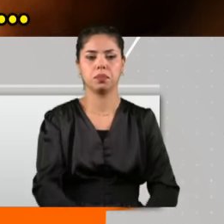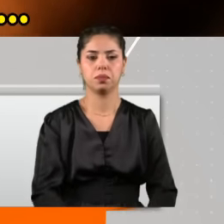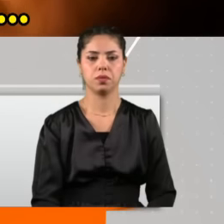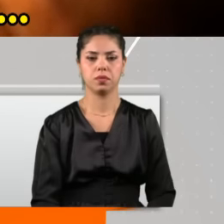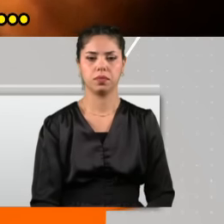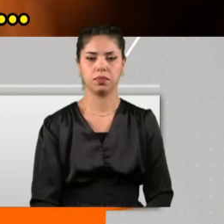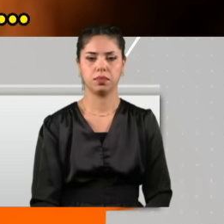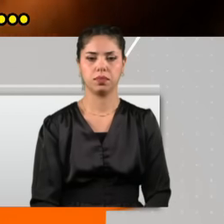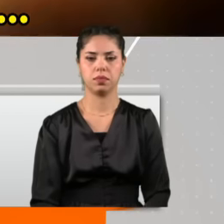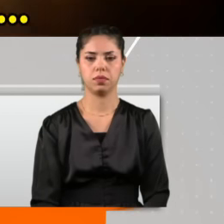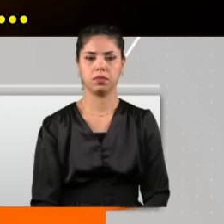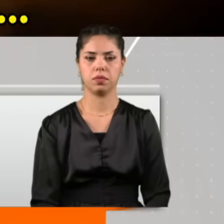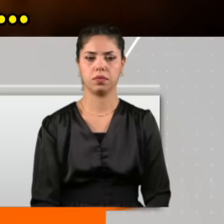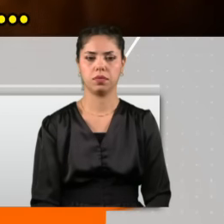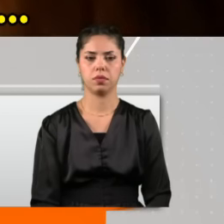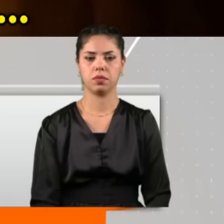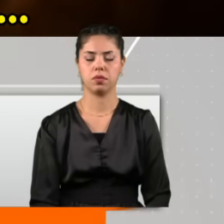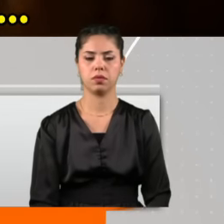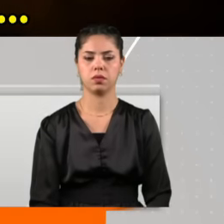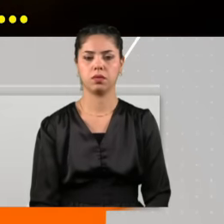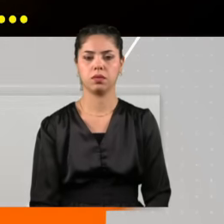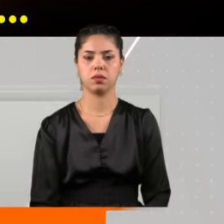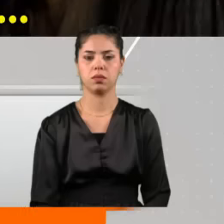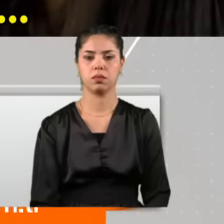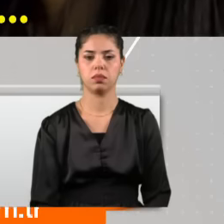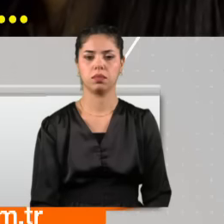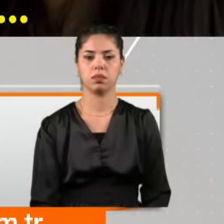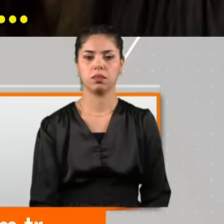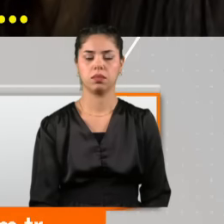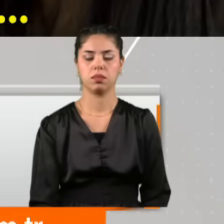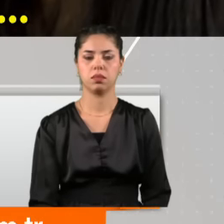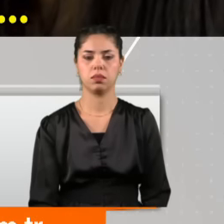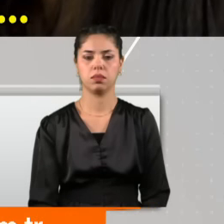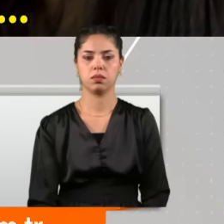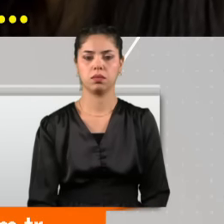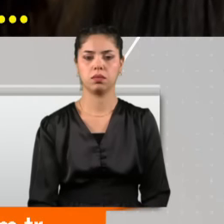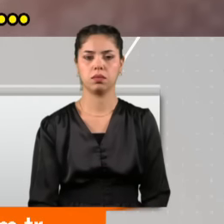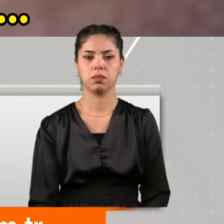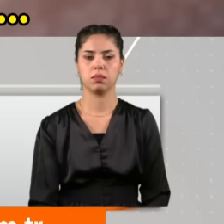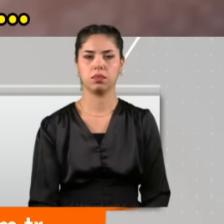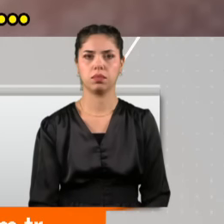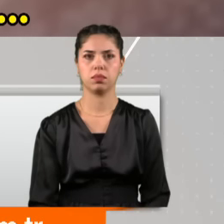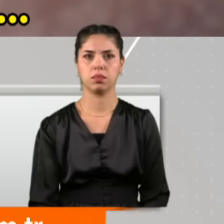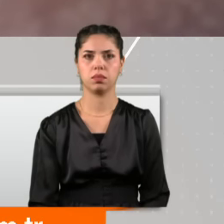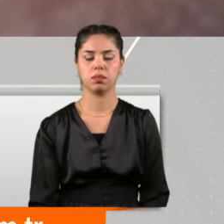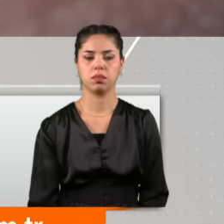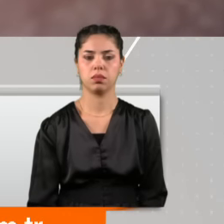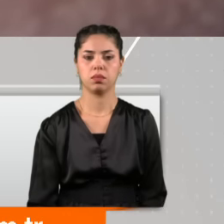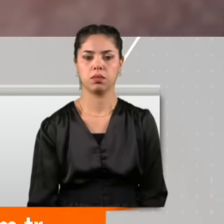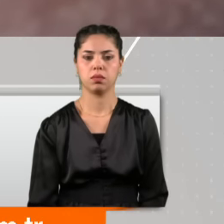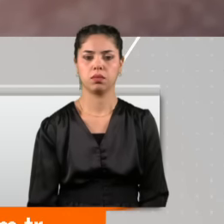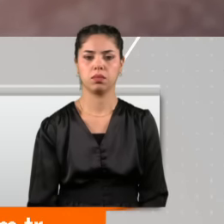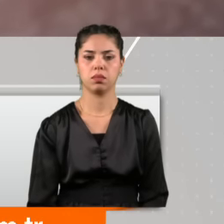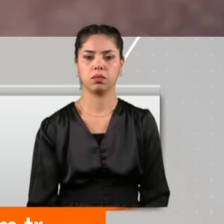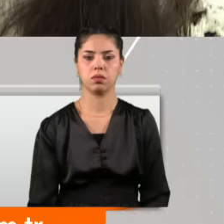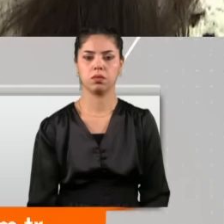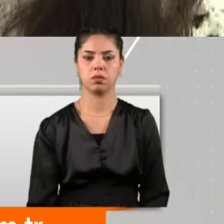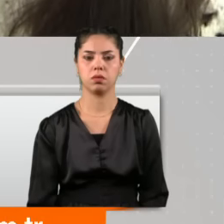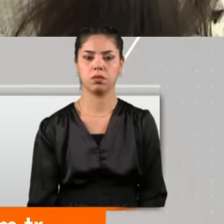değilim. Bu gözle ilgili doğru bir sıkıntımız var. Bunda 2 veya 3 sene önce 3,5 milyon dolar civarında